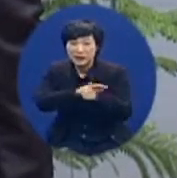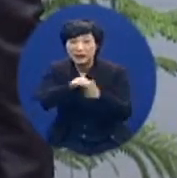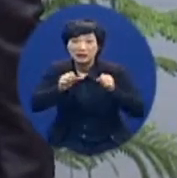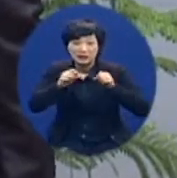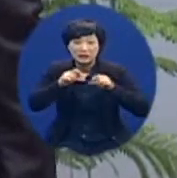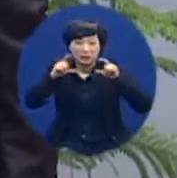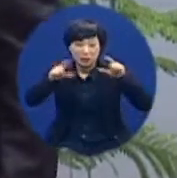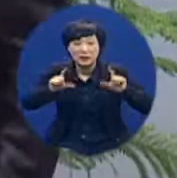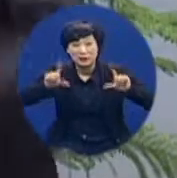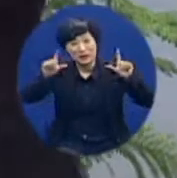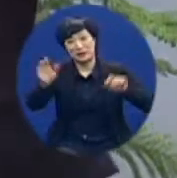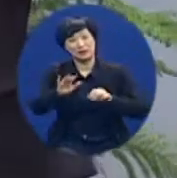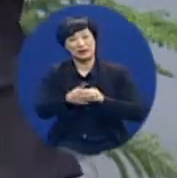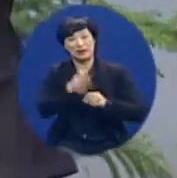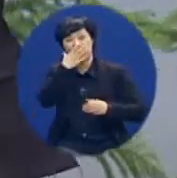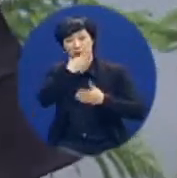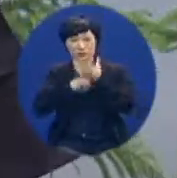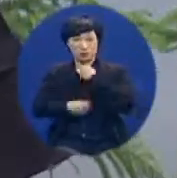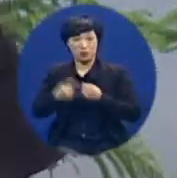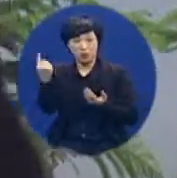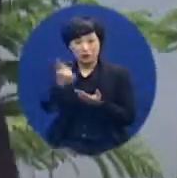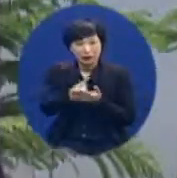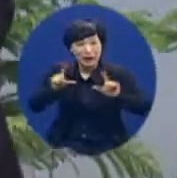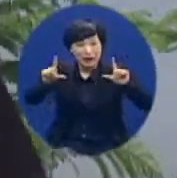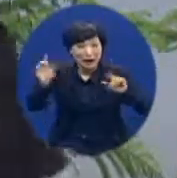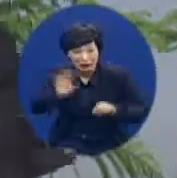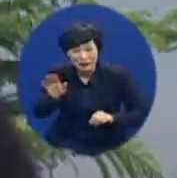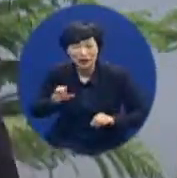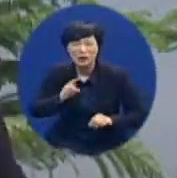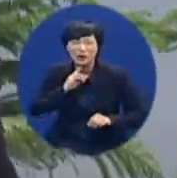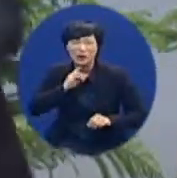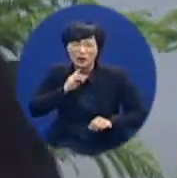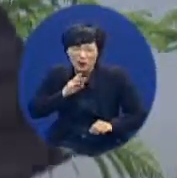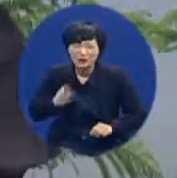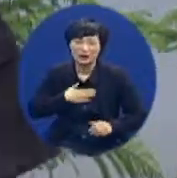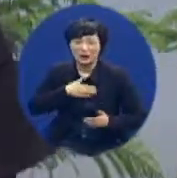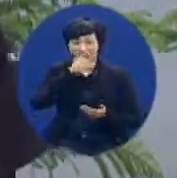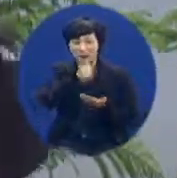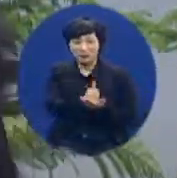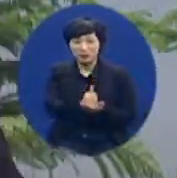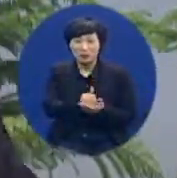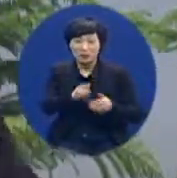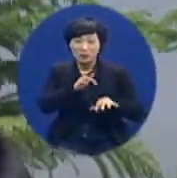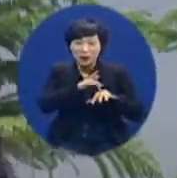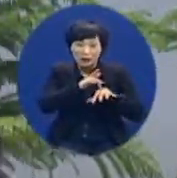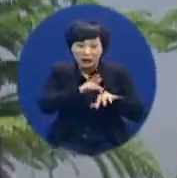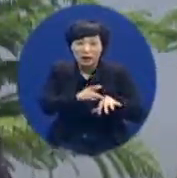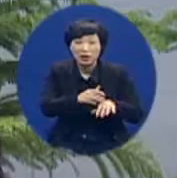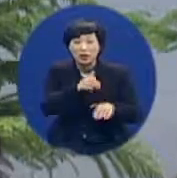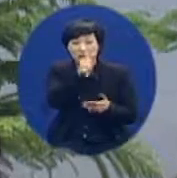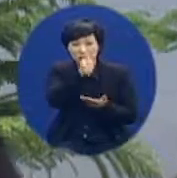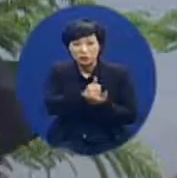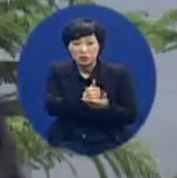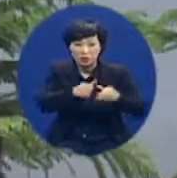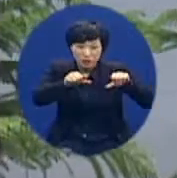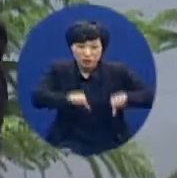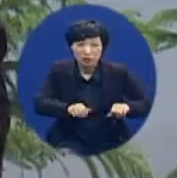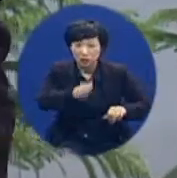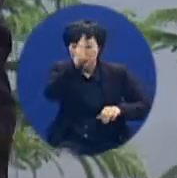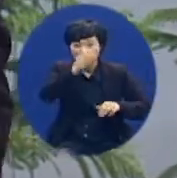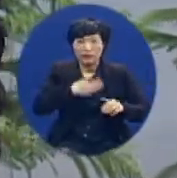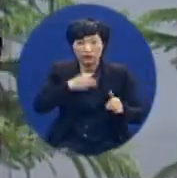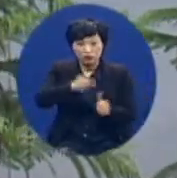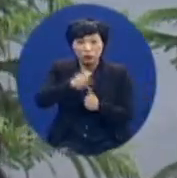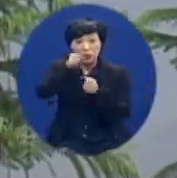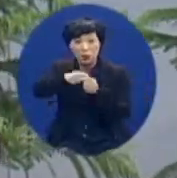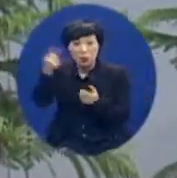아니 아멘 오직 나를 죄에서 마귀 사탄 귀신 질병 주 지옥에서 건지러 온 날이야